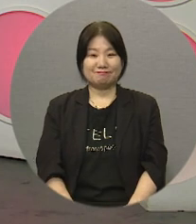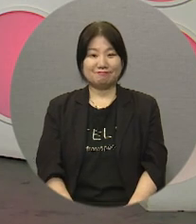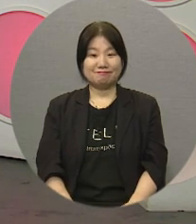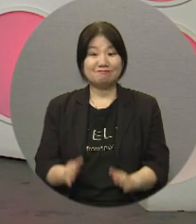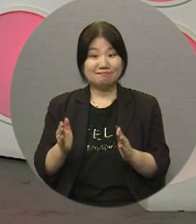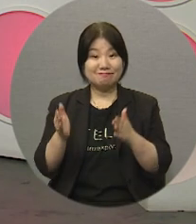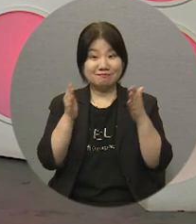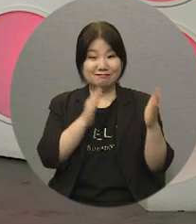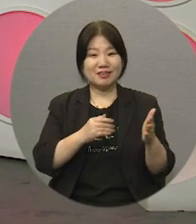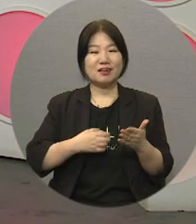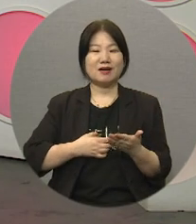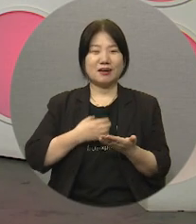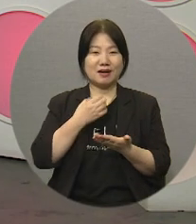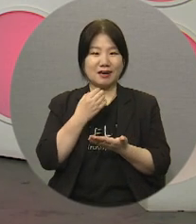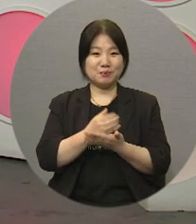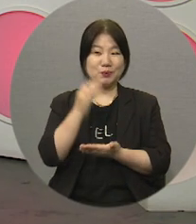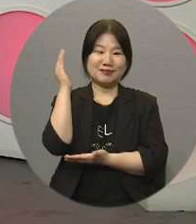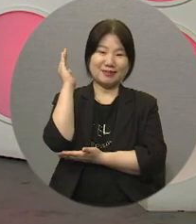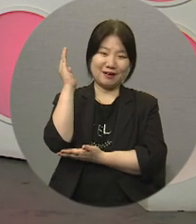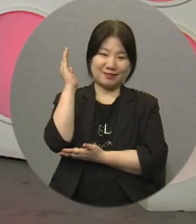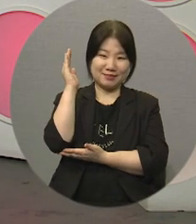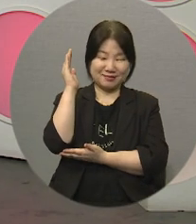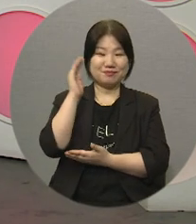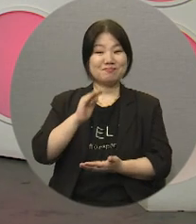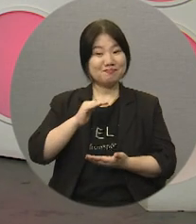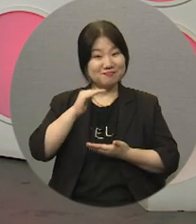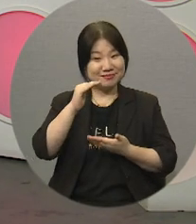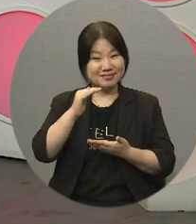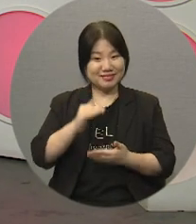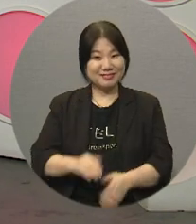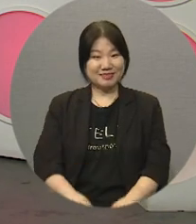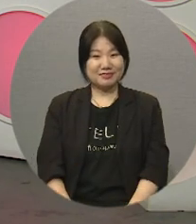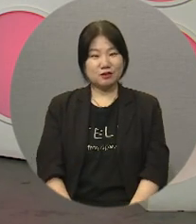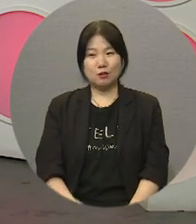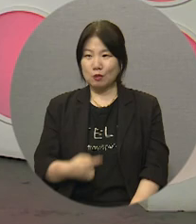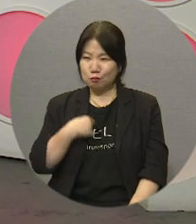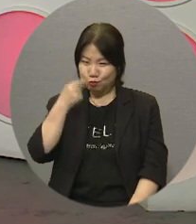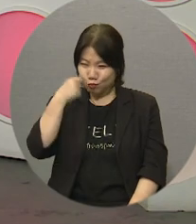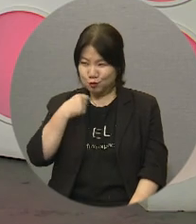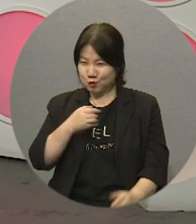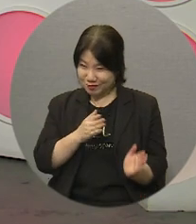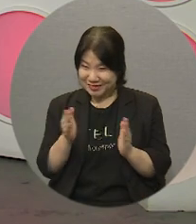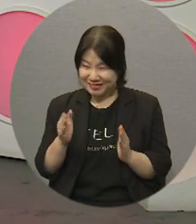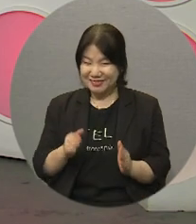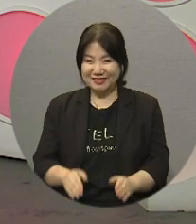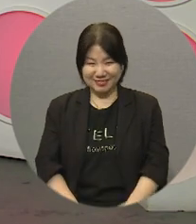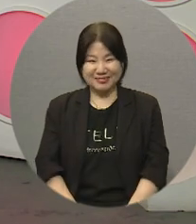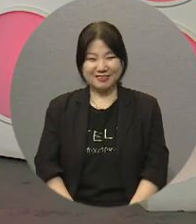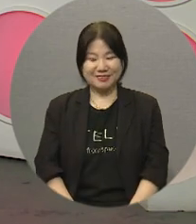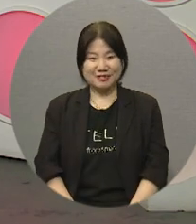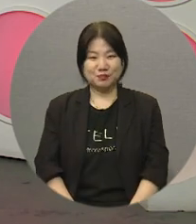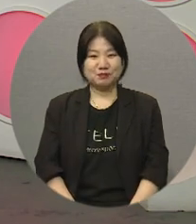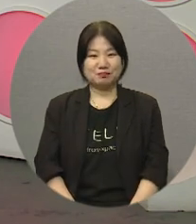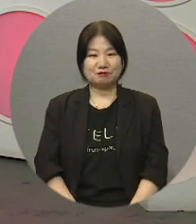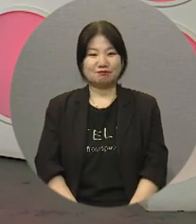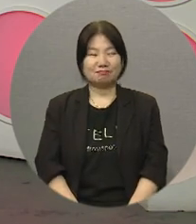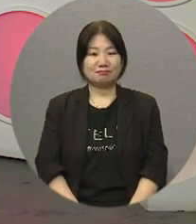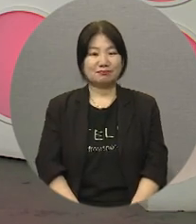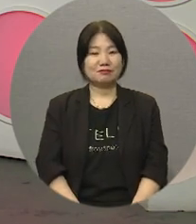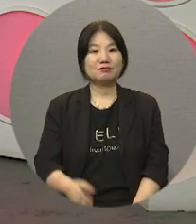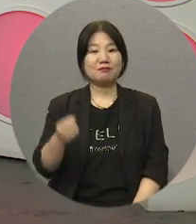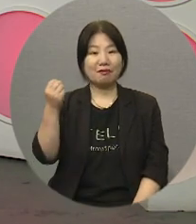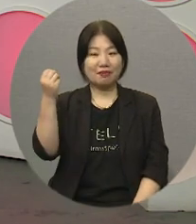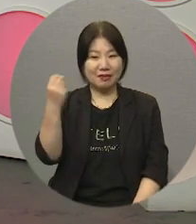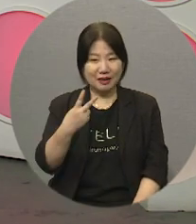감동사연 한번 갈까요? 감동이 이제 또 그래요. 얼마나 밀려올까요? 오늘 준비해야 되나 어떻게? 자 보겠습니다. 빌려주세요.